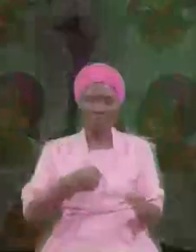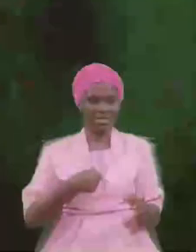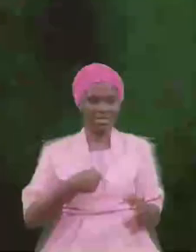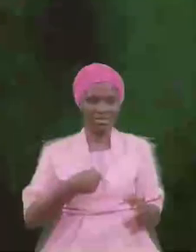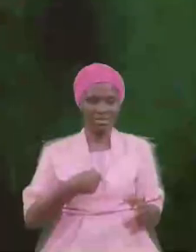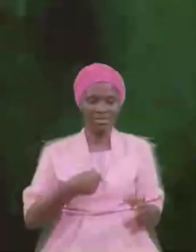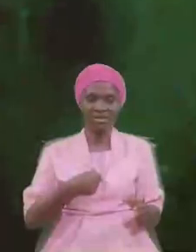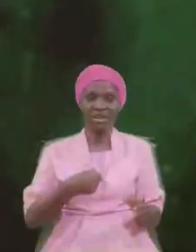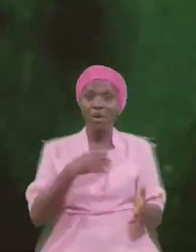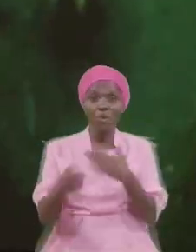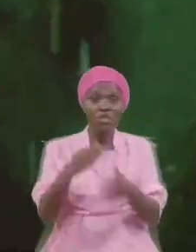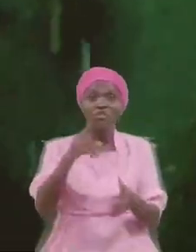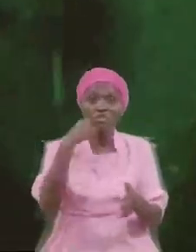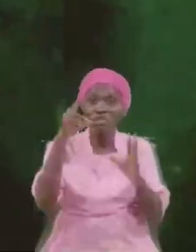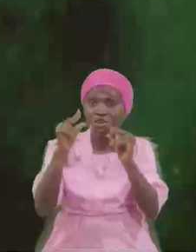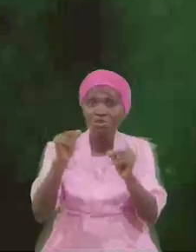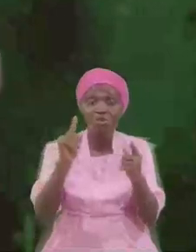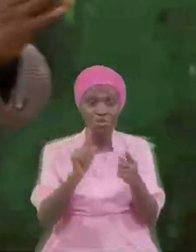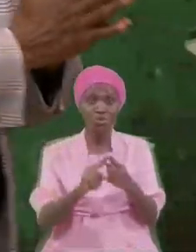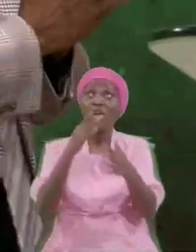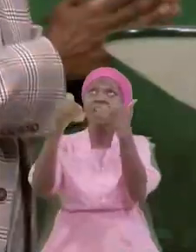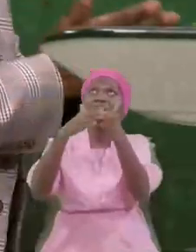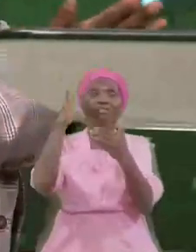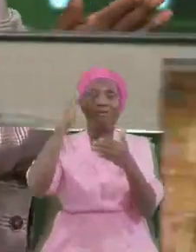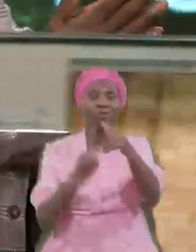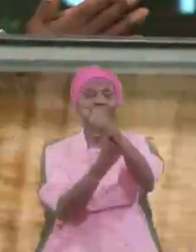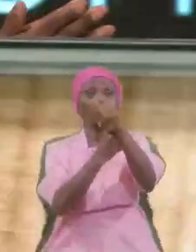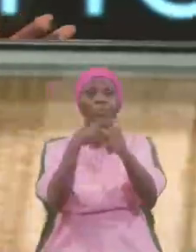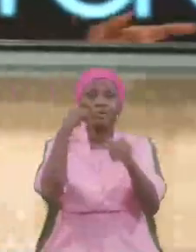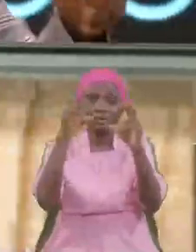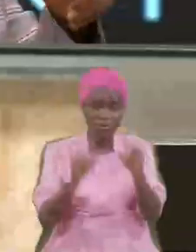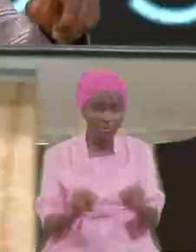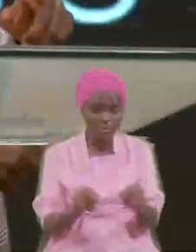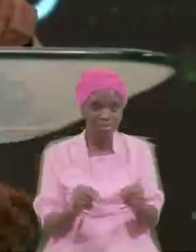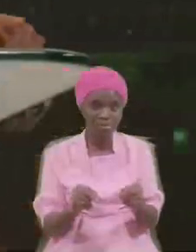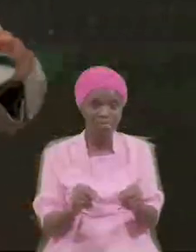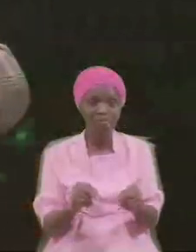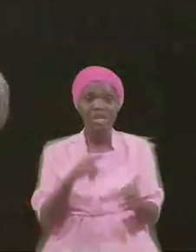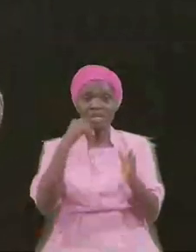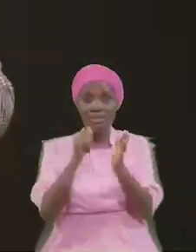si vous dites non à quelque chose, le ciel dira non. Et dit que